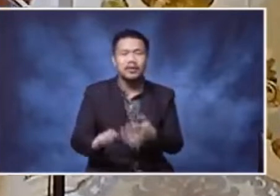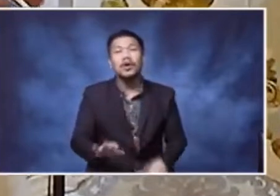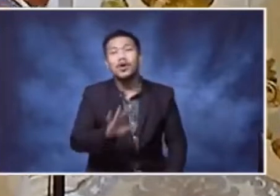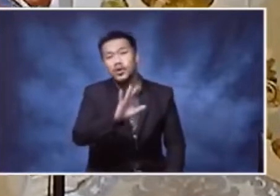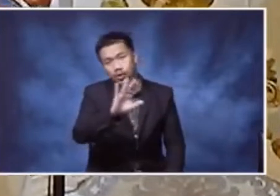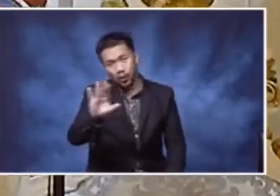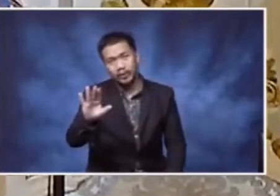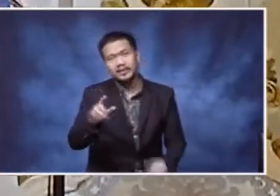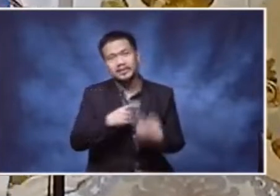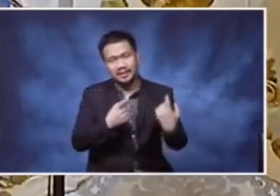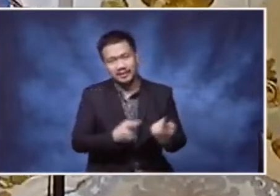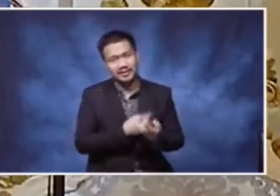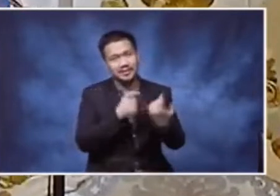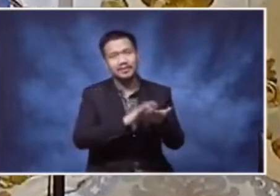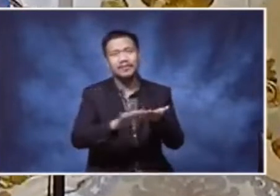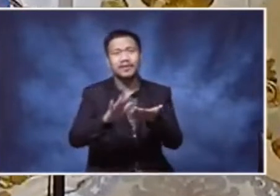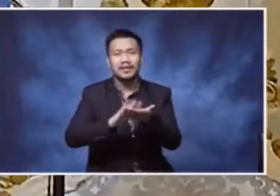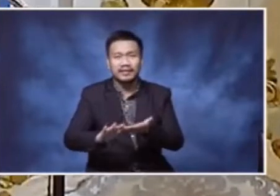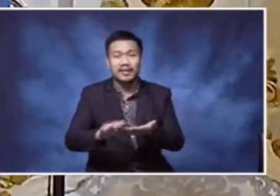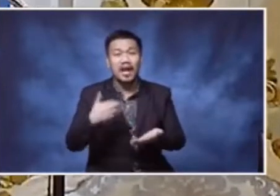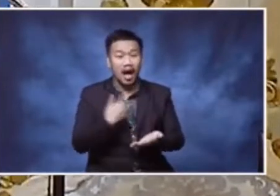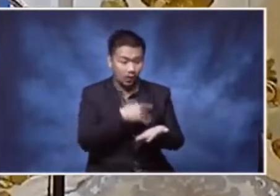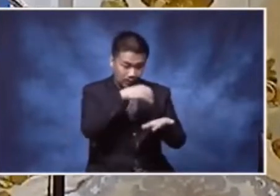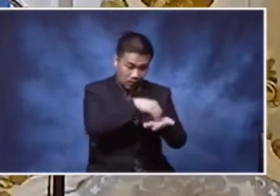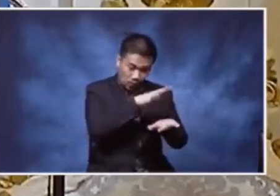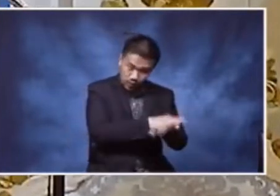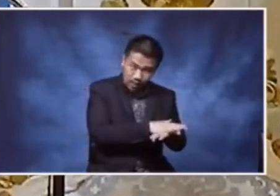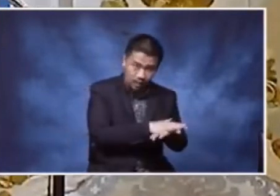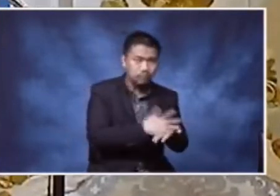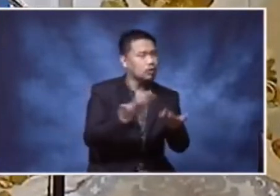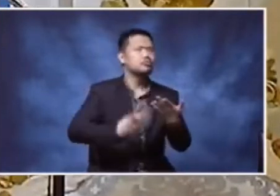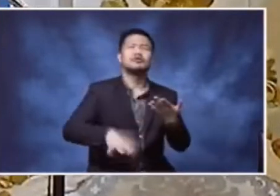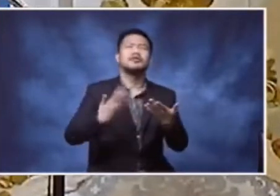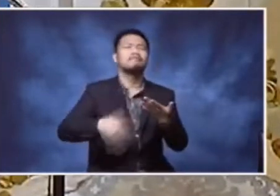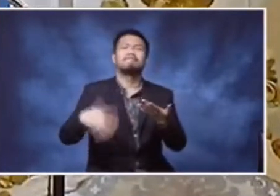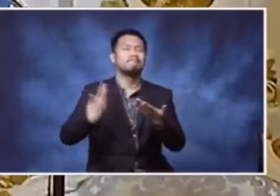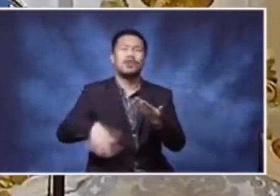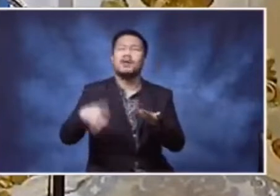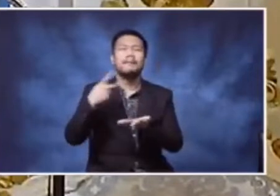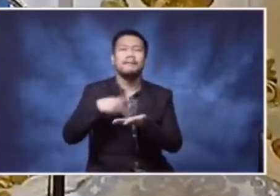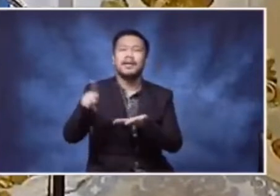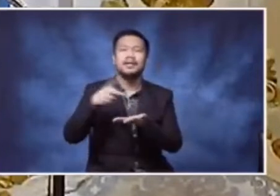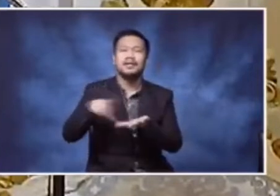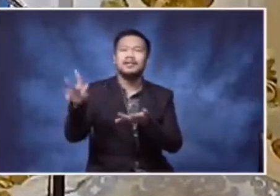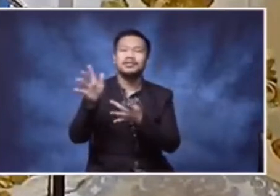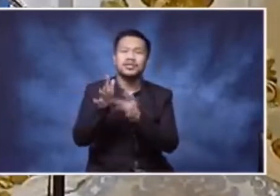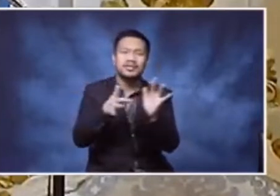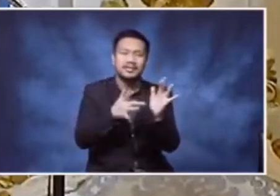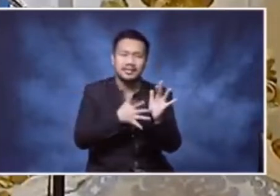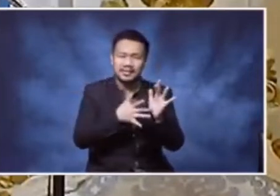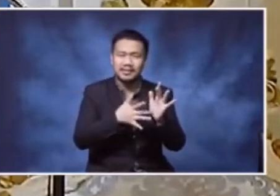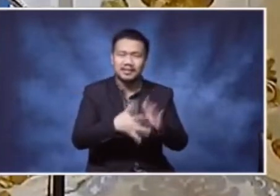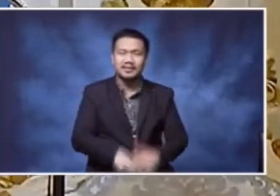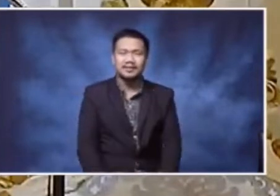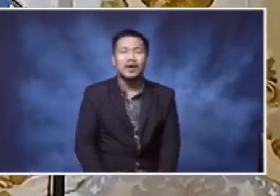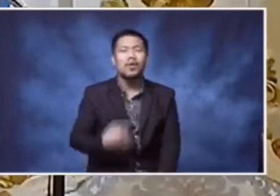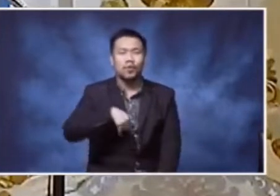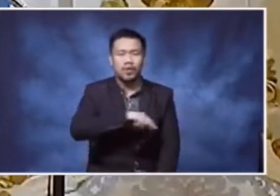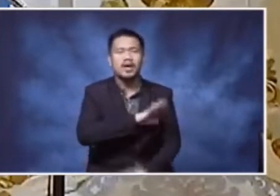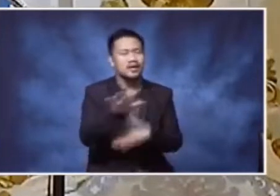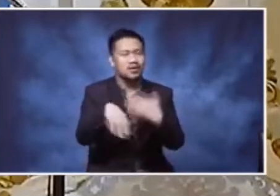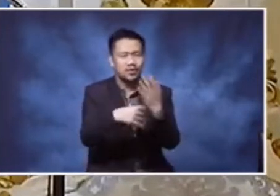na tayo. Ang utang natin, binayaran na. Binayaran na ni Jesus. Ligtas